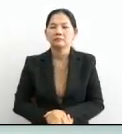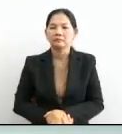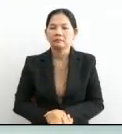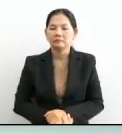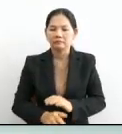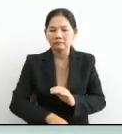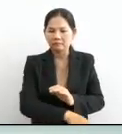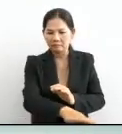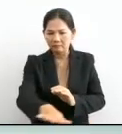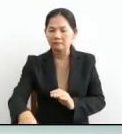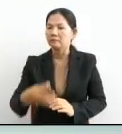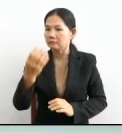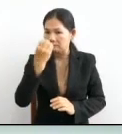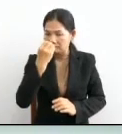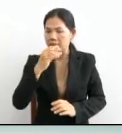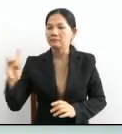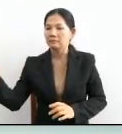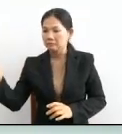chấm nấy sát